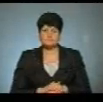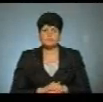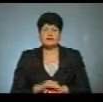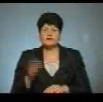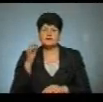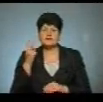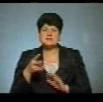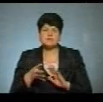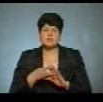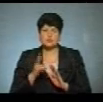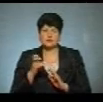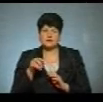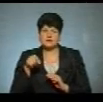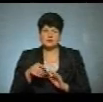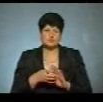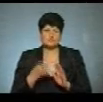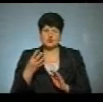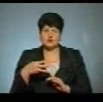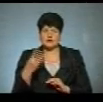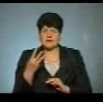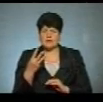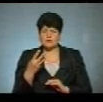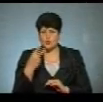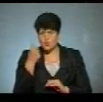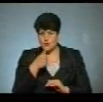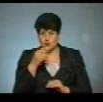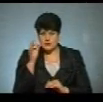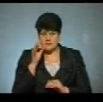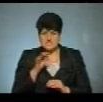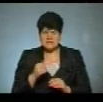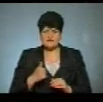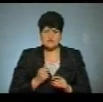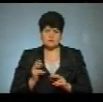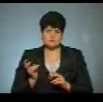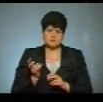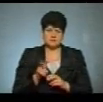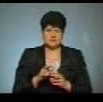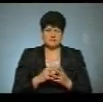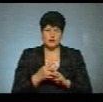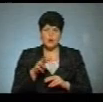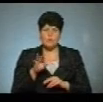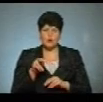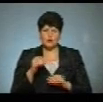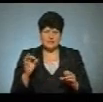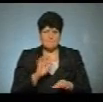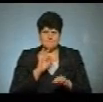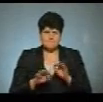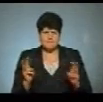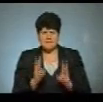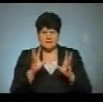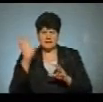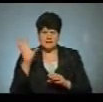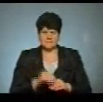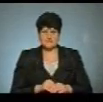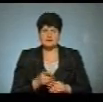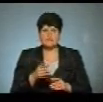Нагадаю, 29 квітня 1943 року німецькі війська зайшли в Молотків, вони підпалили всі помешкання. Того дня вони